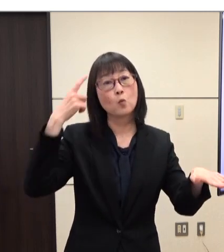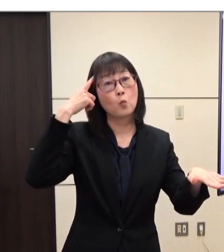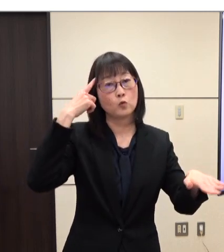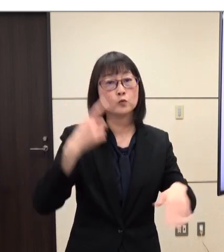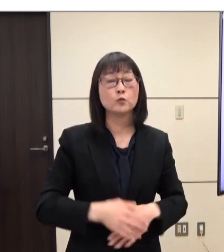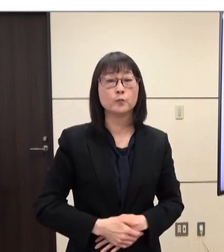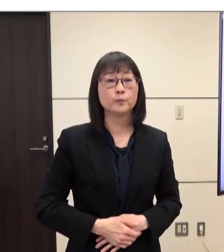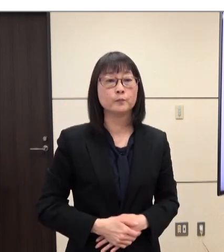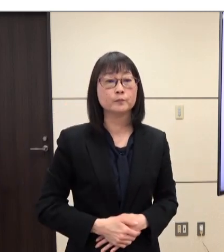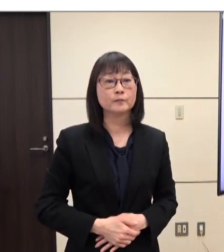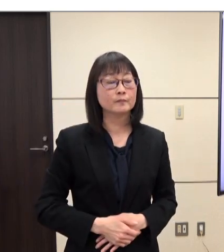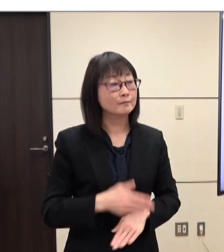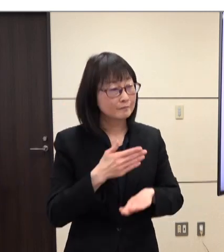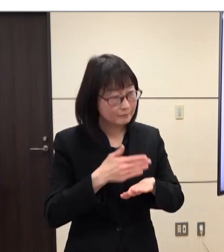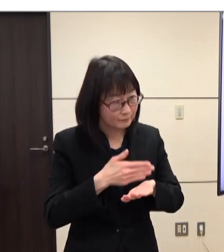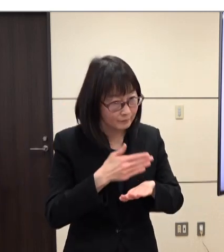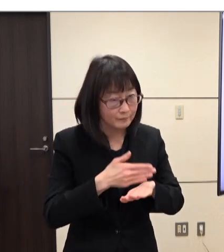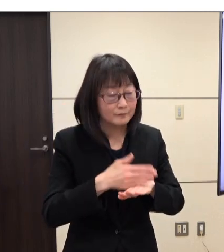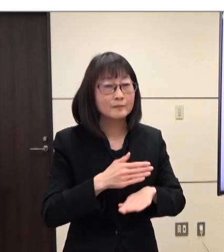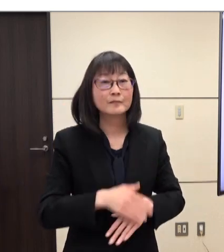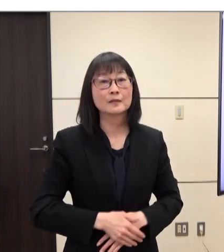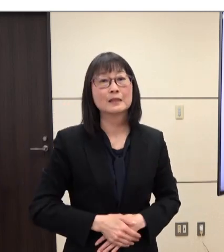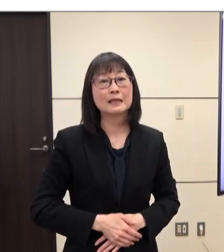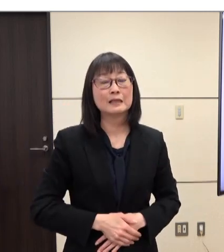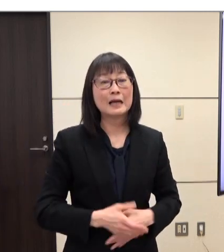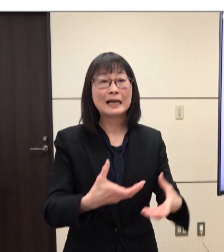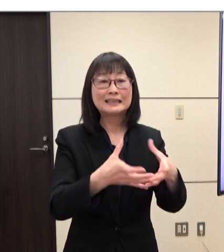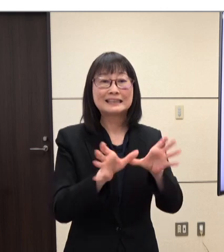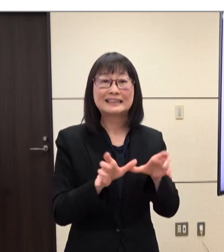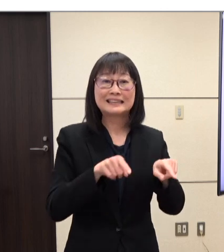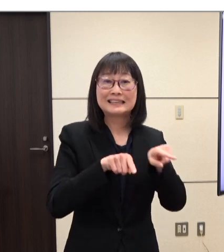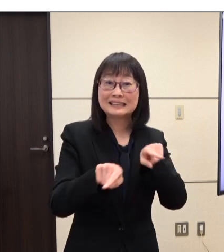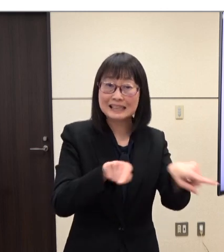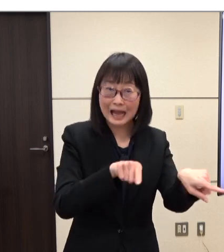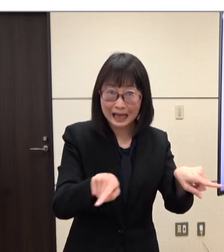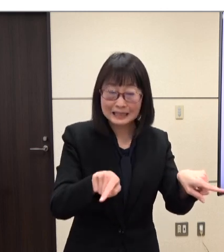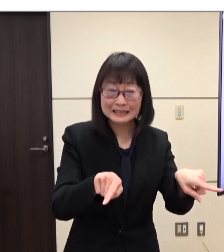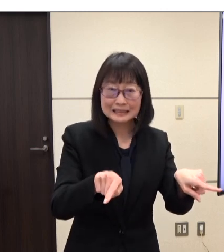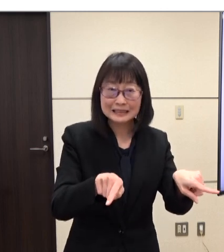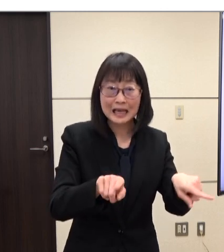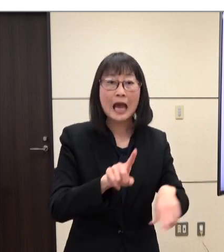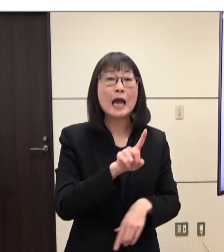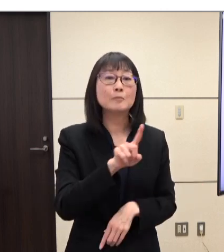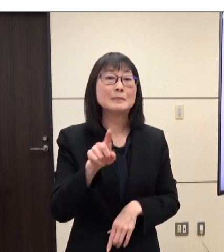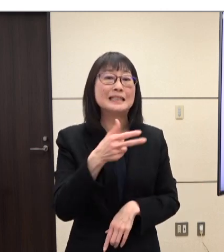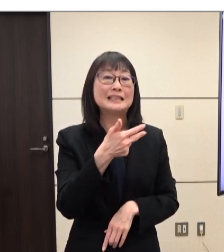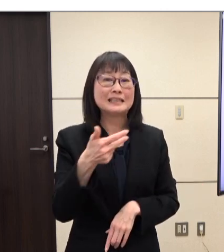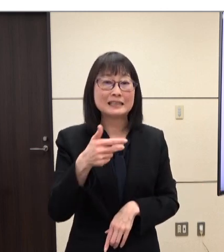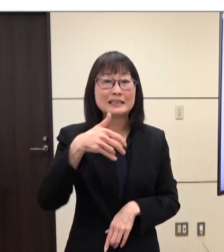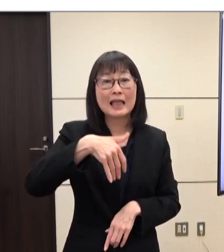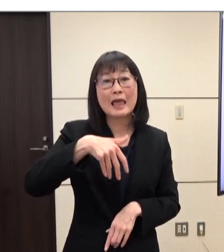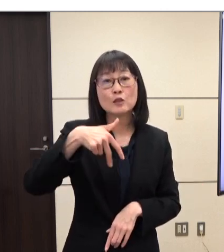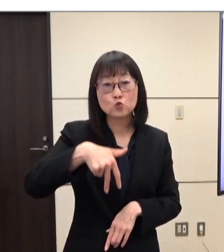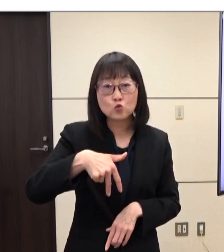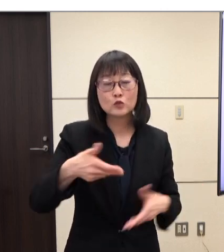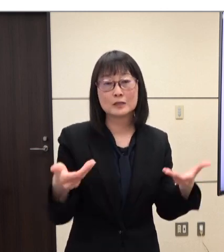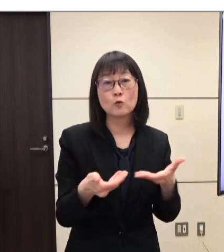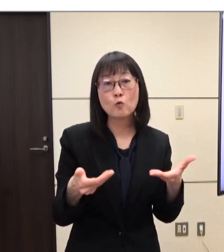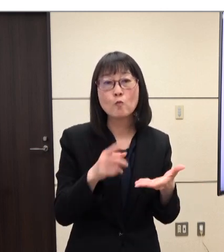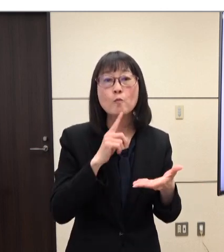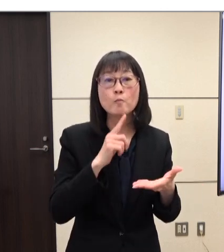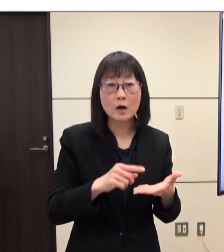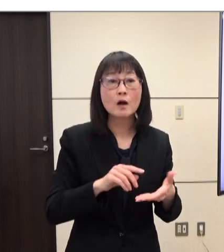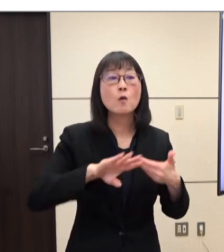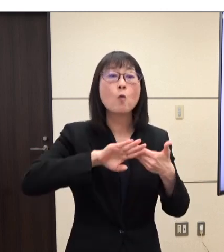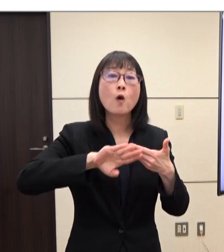なんですが、 はい、 このような自治体ビジネスというのは今、他の、まあ、市町村で、まあ、県内の